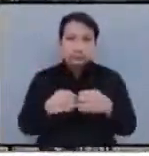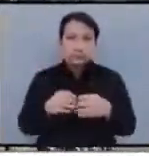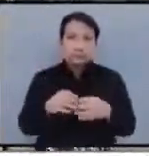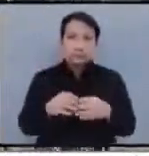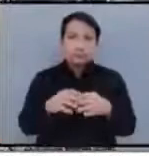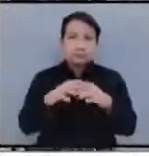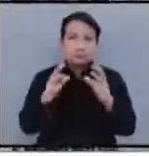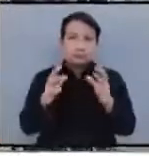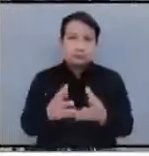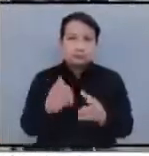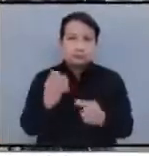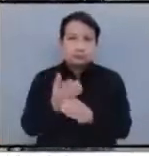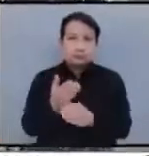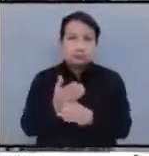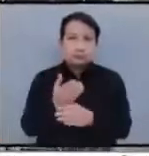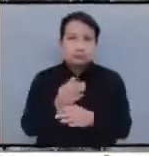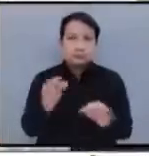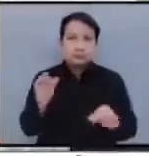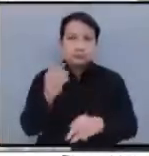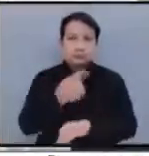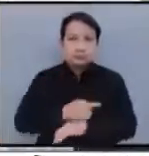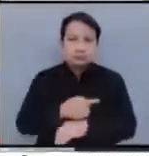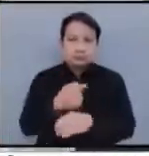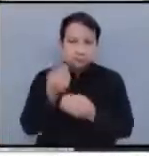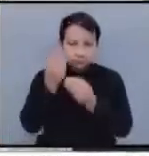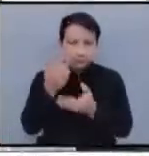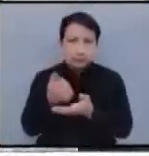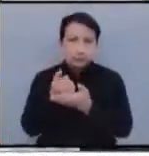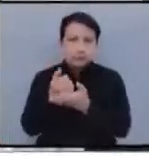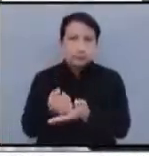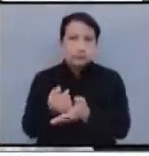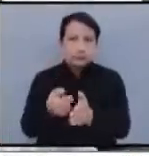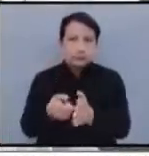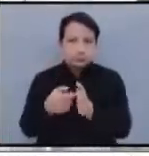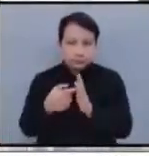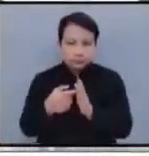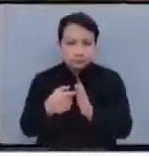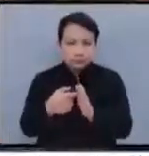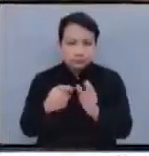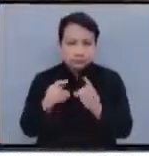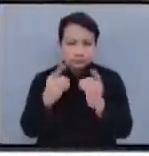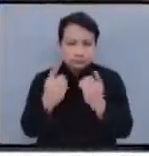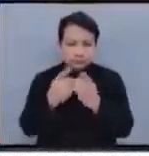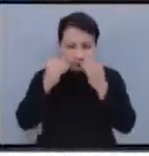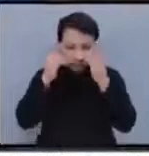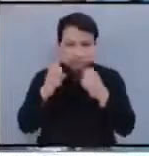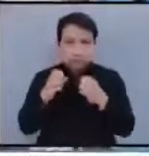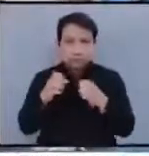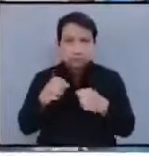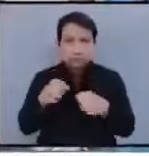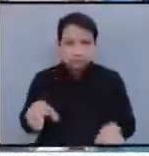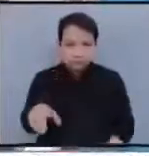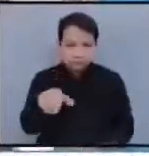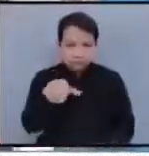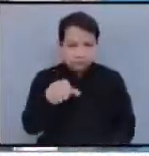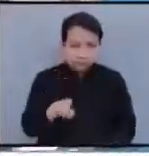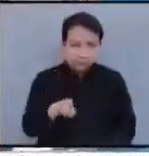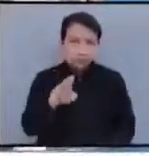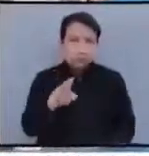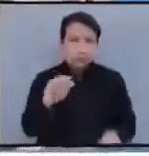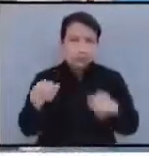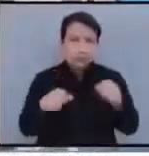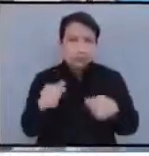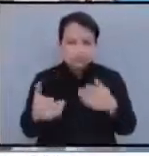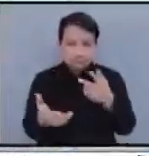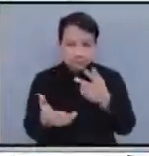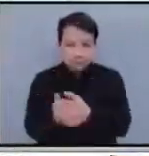at bilang pagsunod sa requirements ng DOTR, ang DepEd Central ay mayroon ng bike ramps, bike parking, bike racks at bike